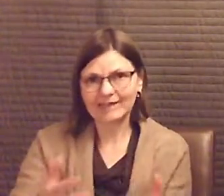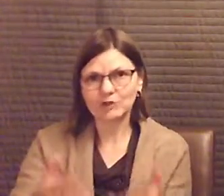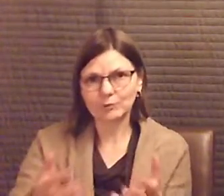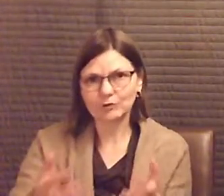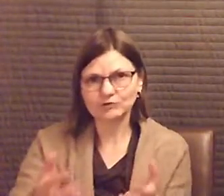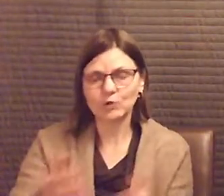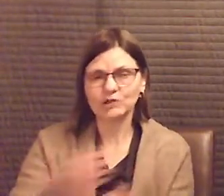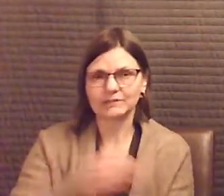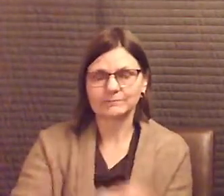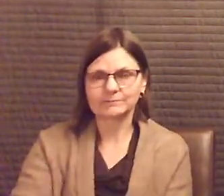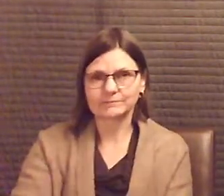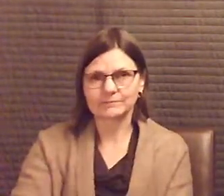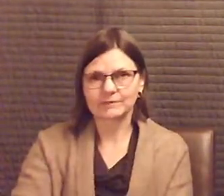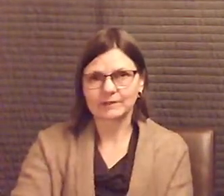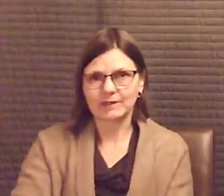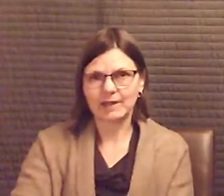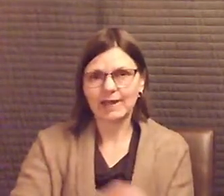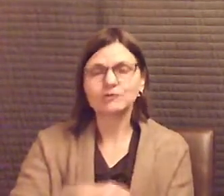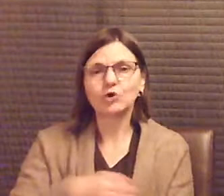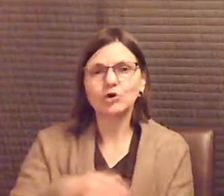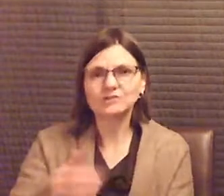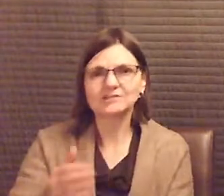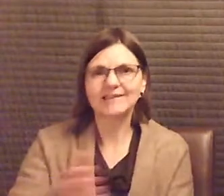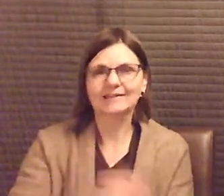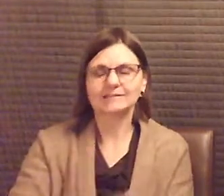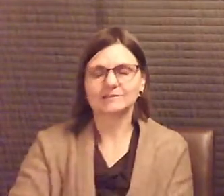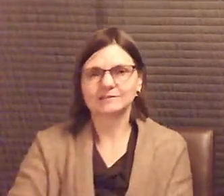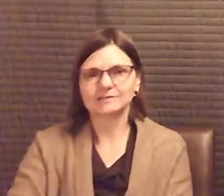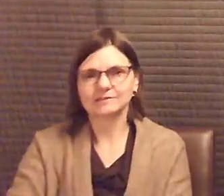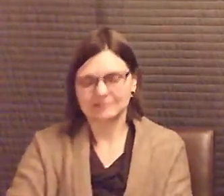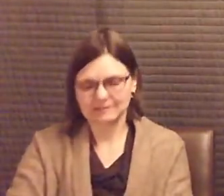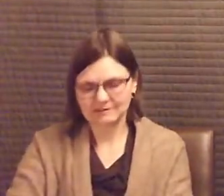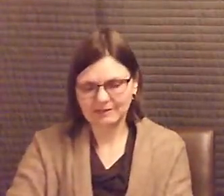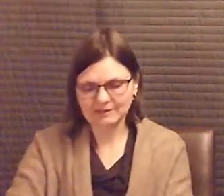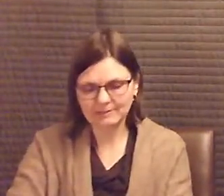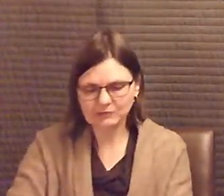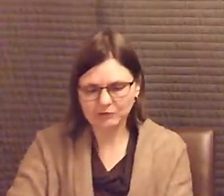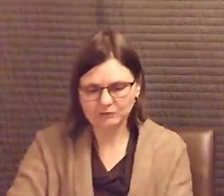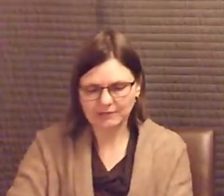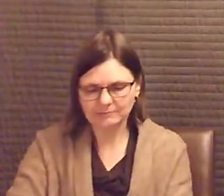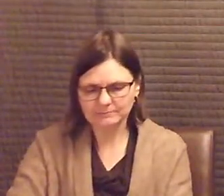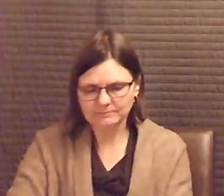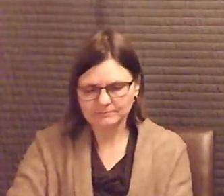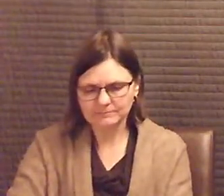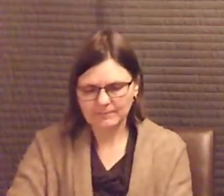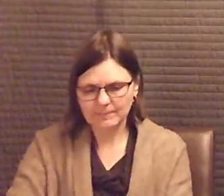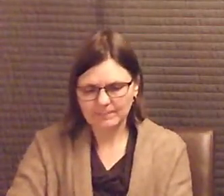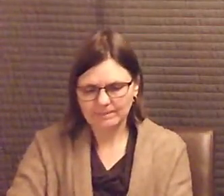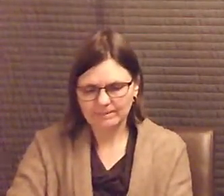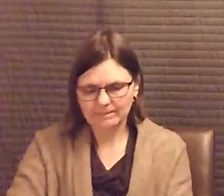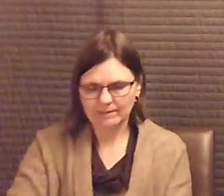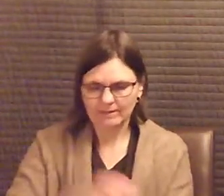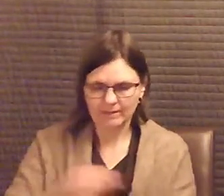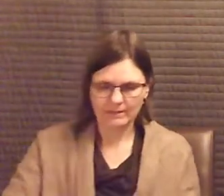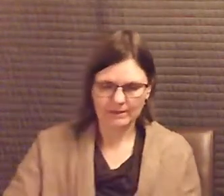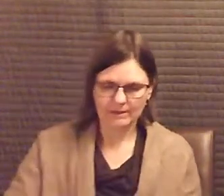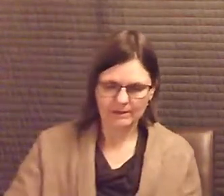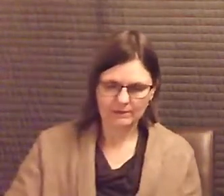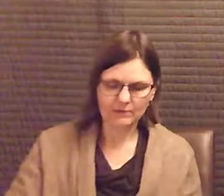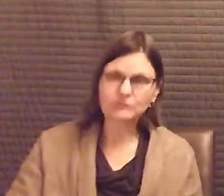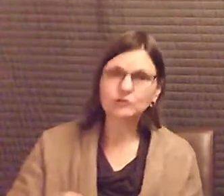reageren god mooi en glad suction en god naar de dingen waar het denk dan maar zo van allemaal dubbel blijf bij hier blue streak